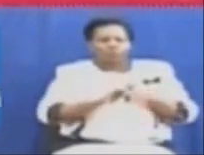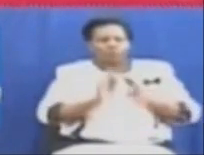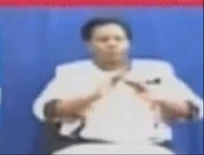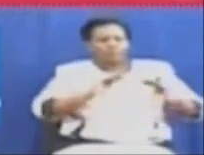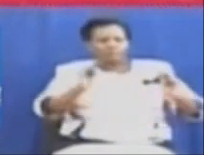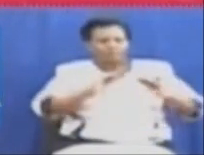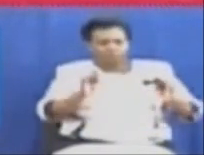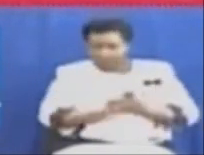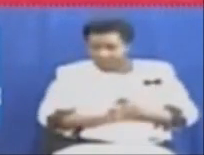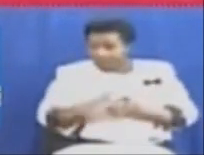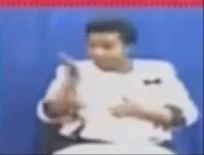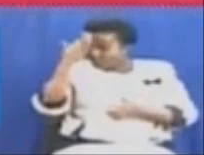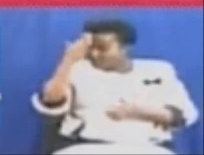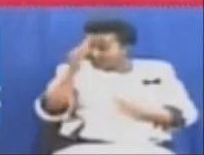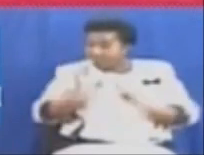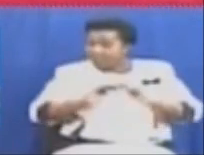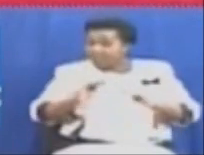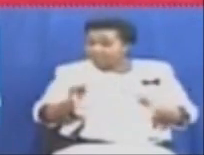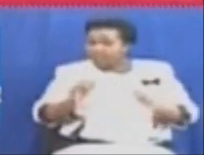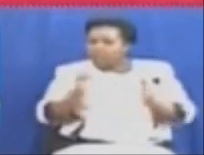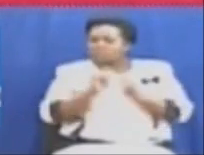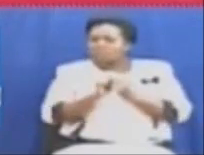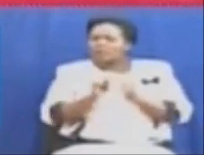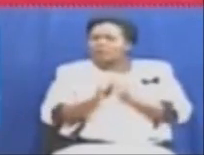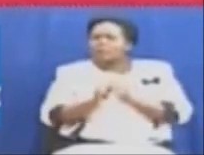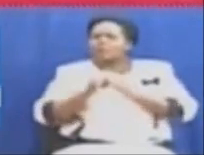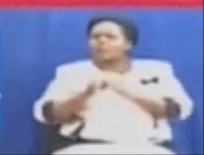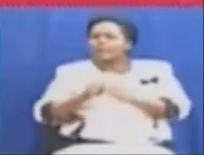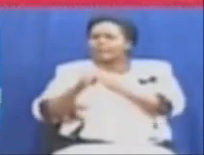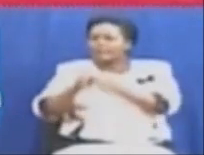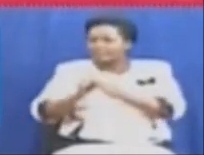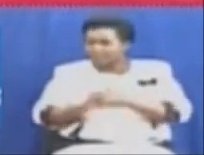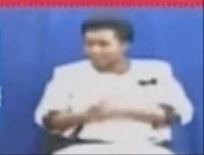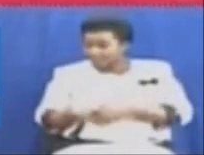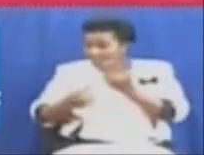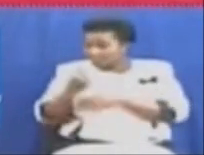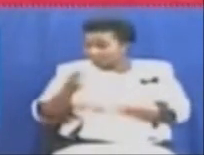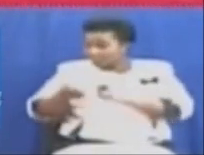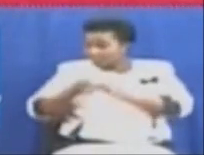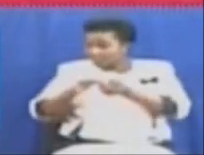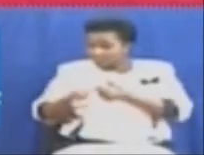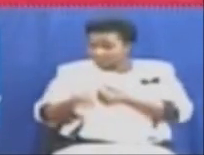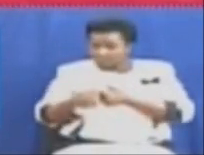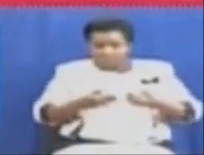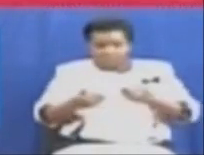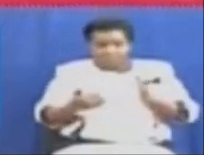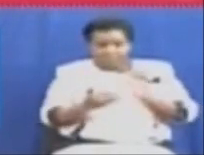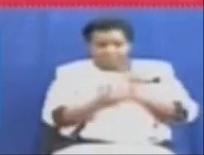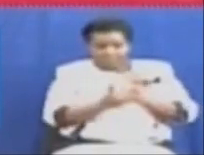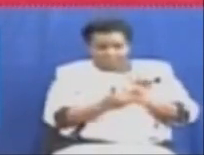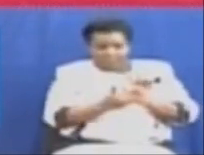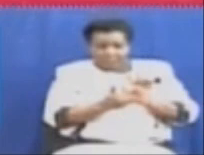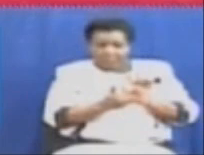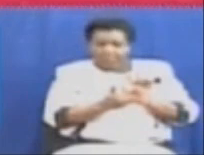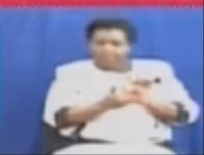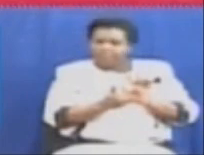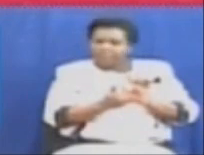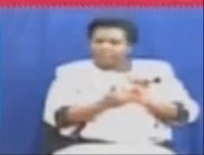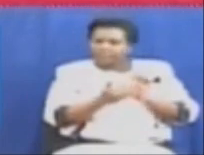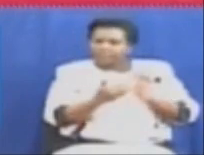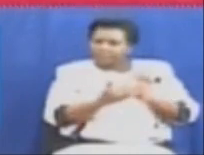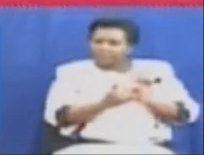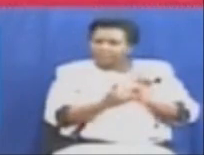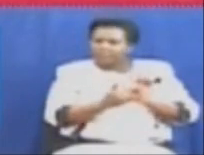kama kuna upungufu katika eneo hili, ni muhimu kama Mheshimiwa mbunge anasema tuchukue hatua na kuelekeza. Na naomba nitoe maelekezo hapa kwa wakurugenzi